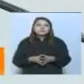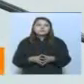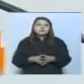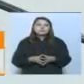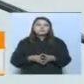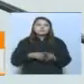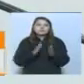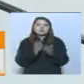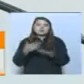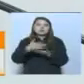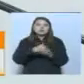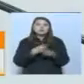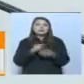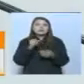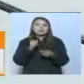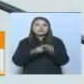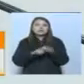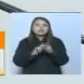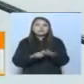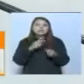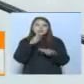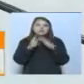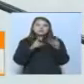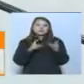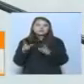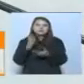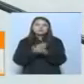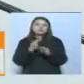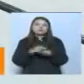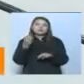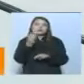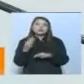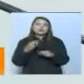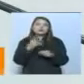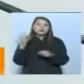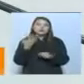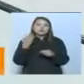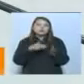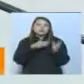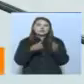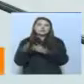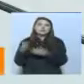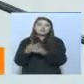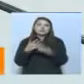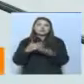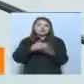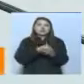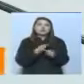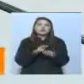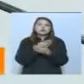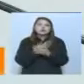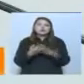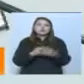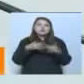В этом каталоге мы собрали все денежные знаки, имевшиеся в обращении в Мангистау. Мы разделили их на 5 временных периодов. Этот сборник предназначен для